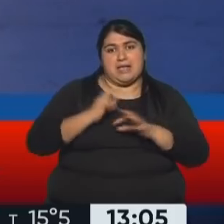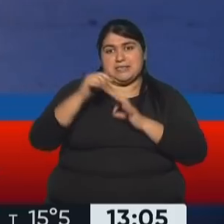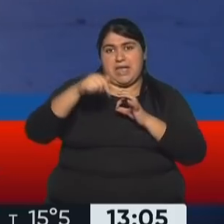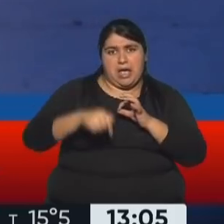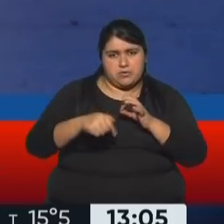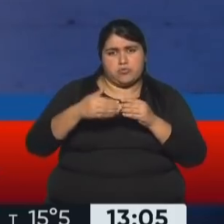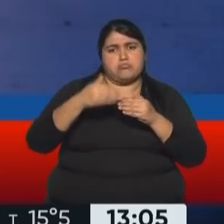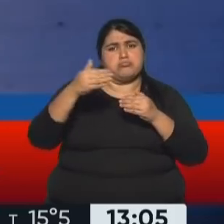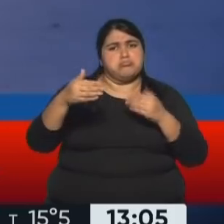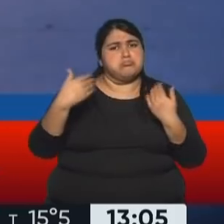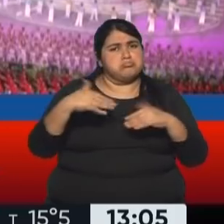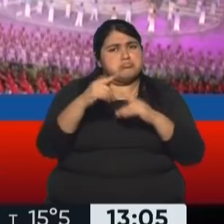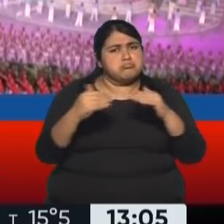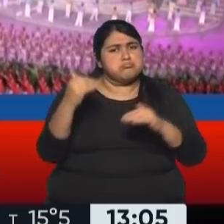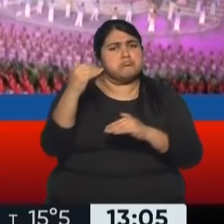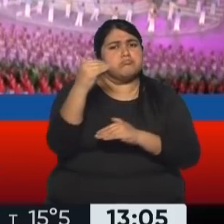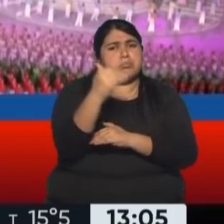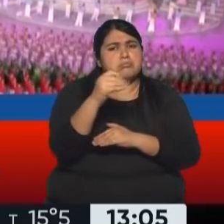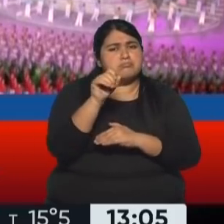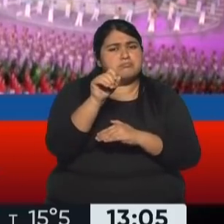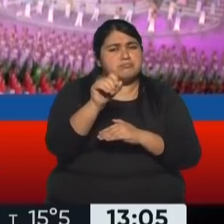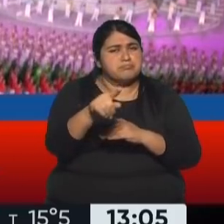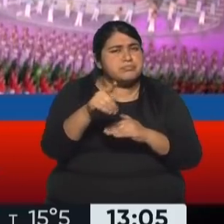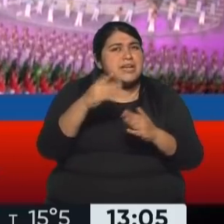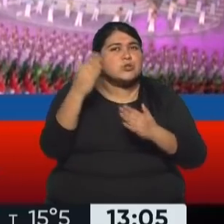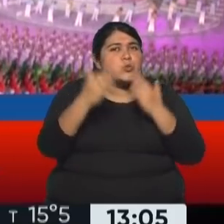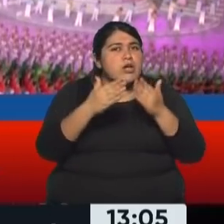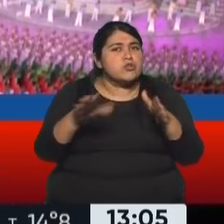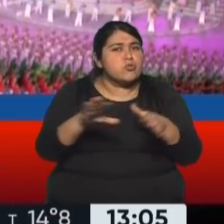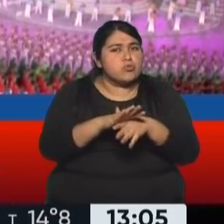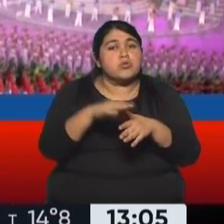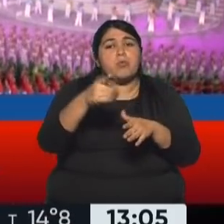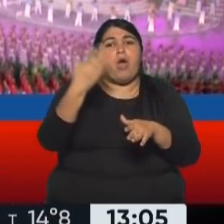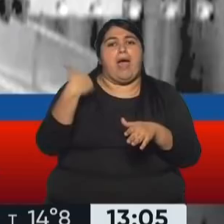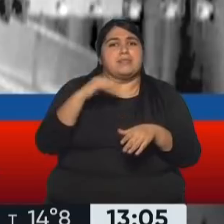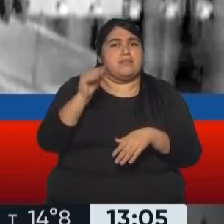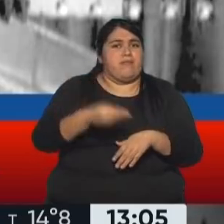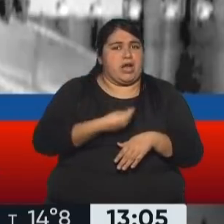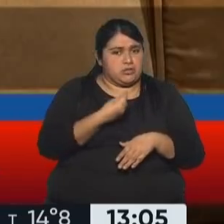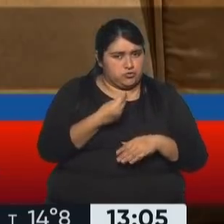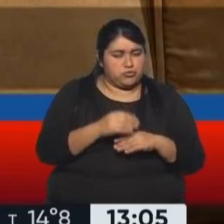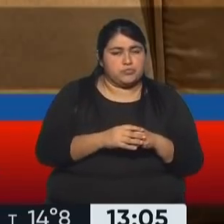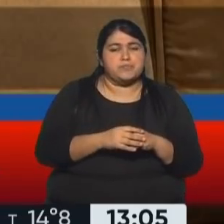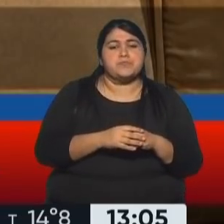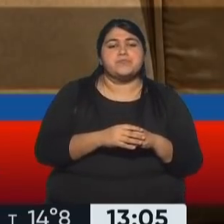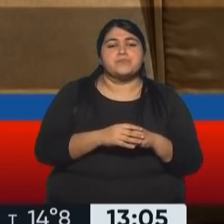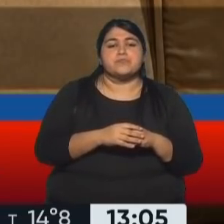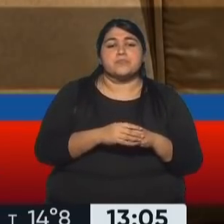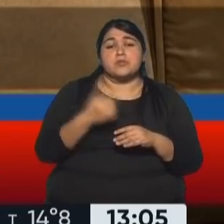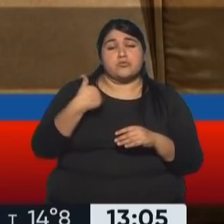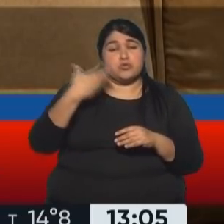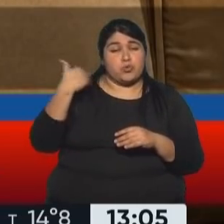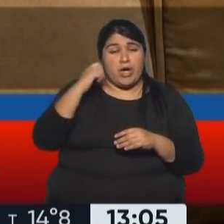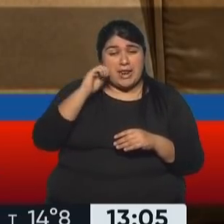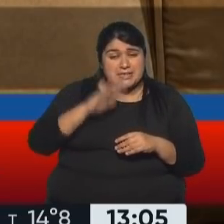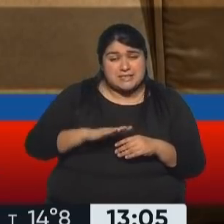ese gran salto hacia adelante con el que soñó Mao Zedong, pero terminó en fracaso. 首先，在我很小